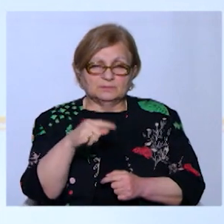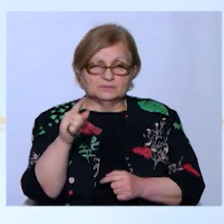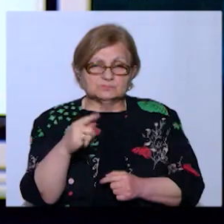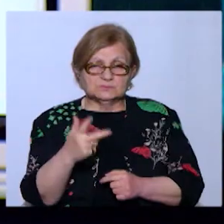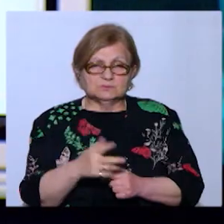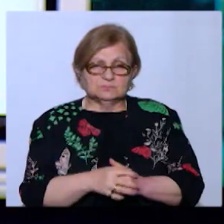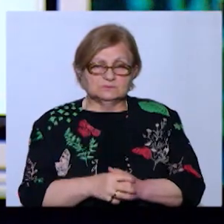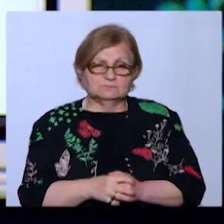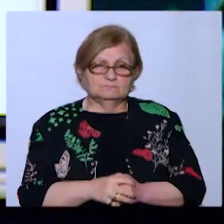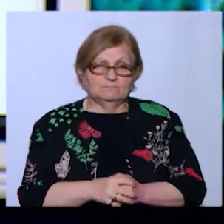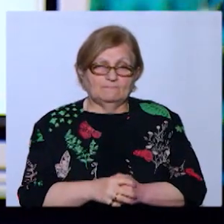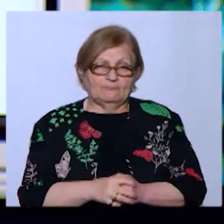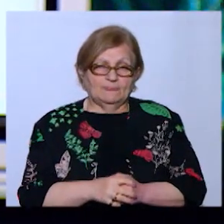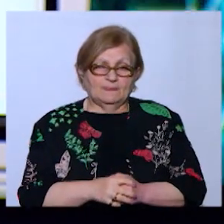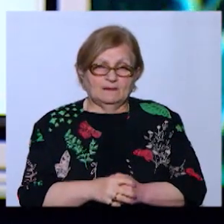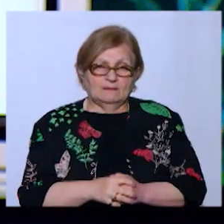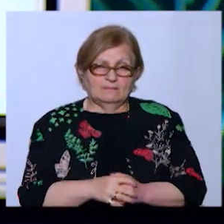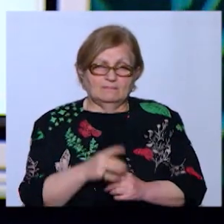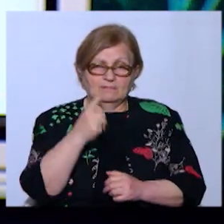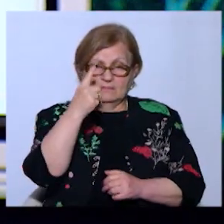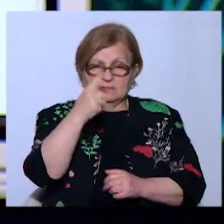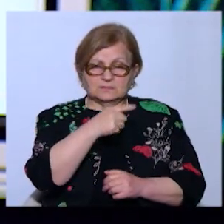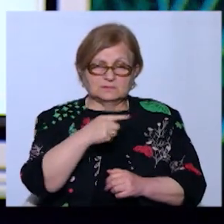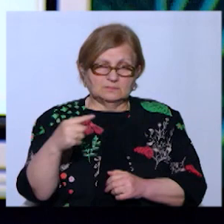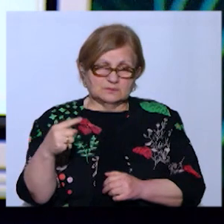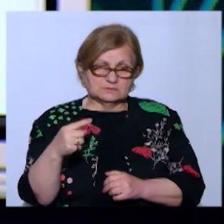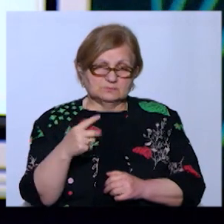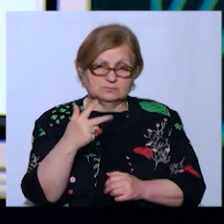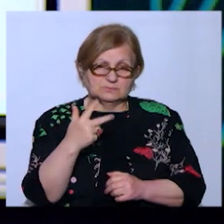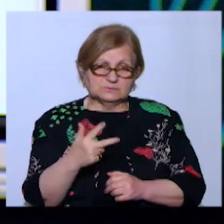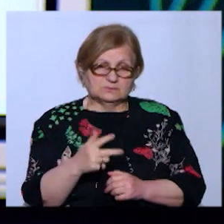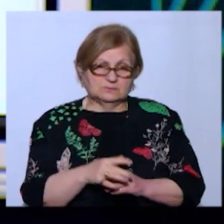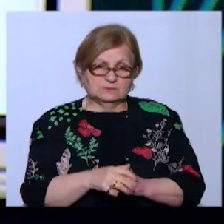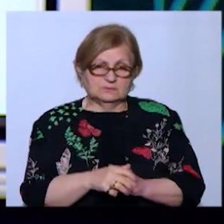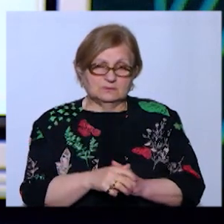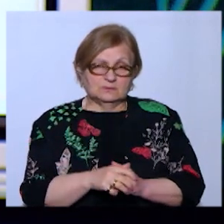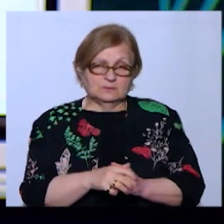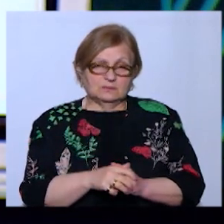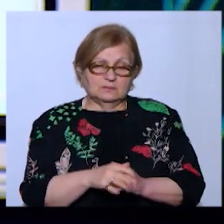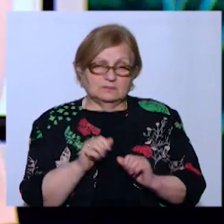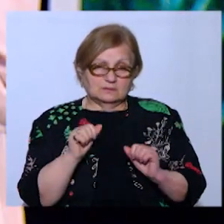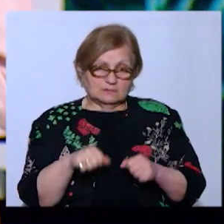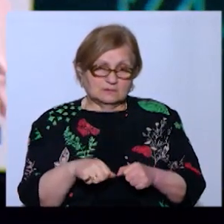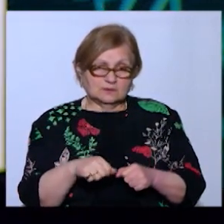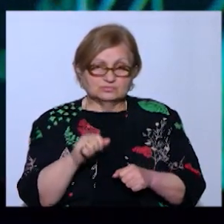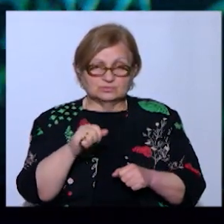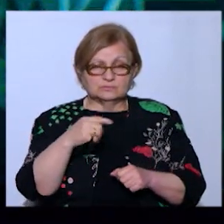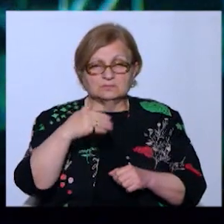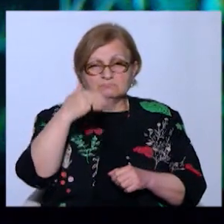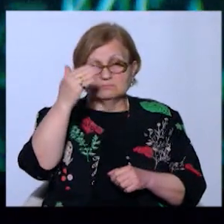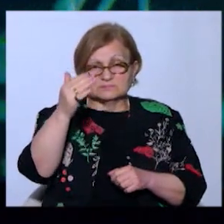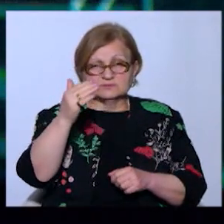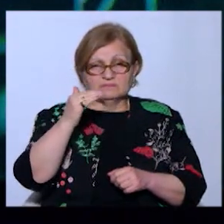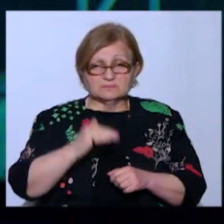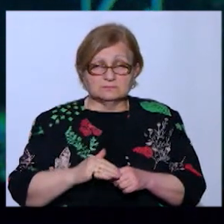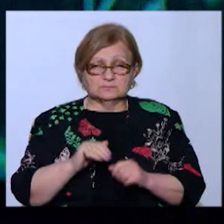3-თან. ანუ არის 1 შეფარდებული ფესვი 3-თან. ჩვენ შეგვიძლია ესეც დავწეროთ, რომ წილადის მრიცხვიდან მნიშვნელი ორივე გავამრავლოთ